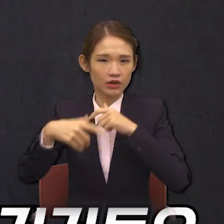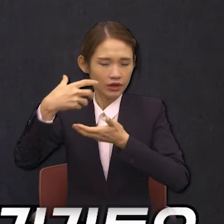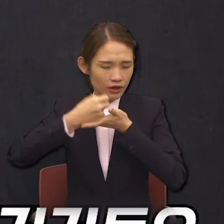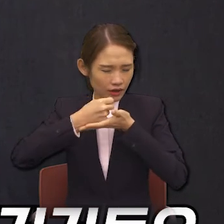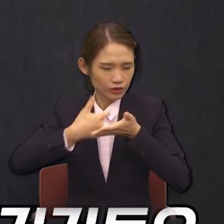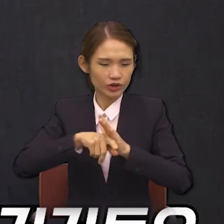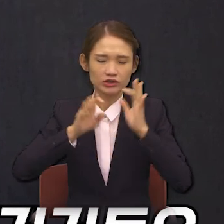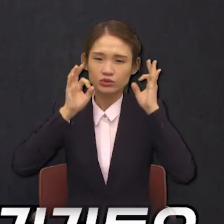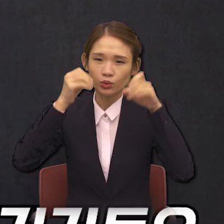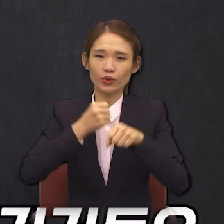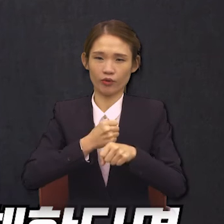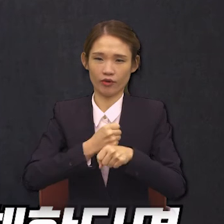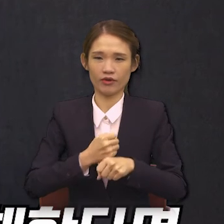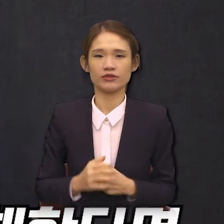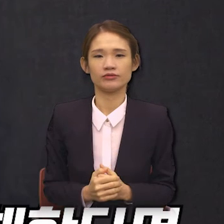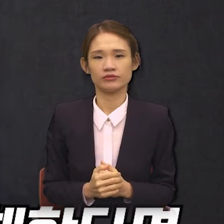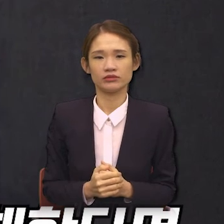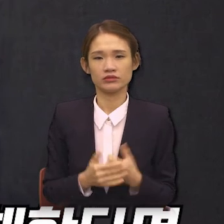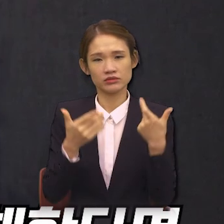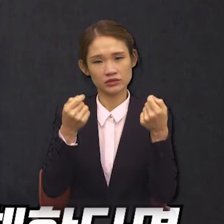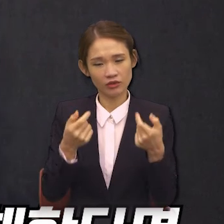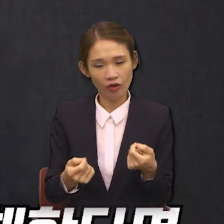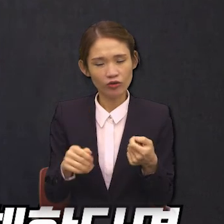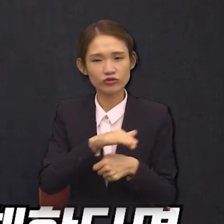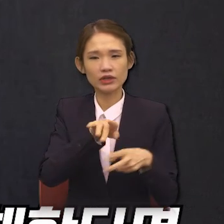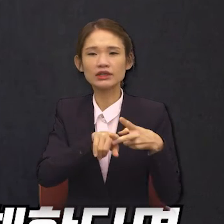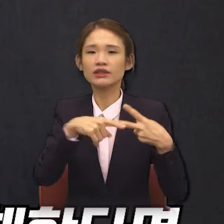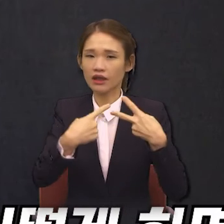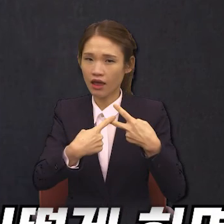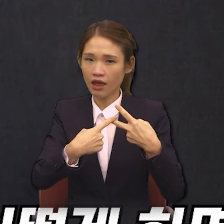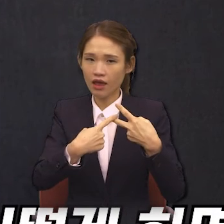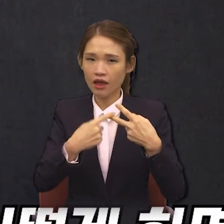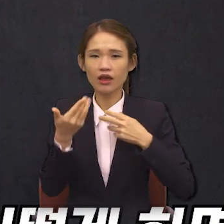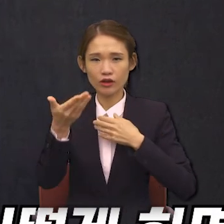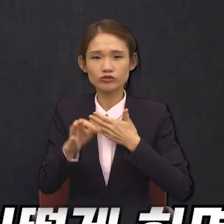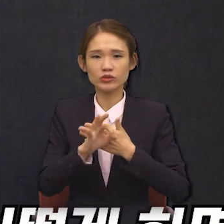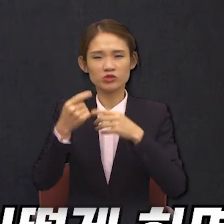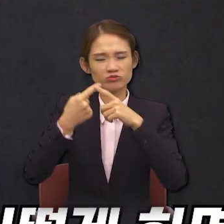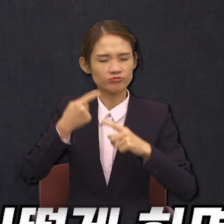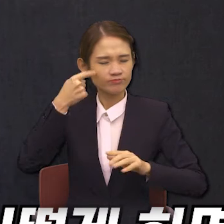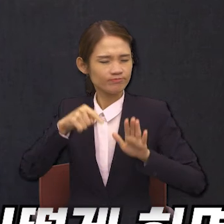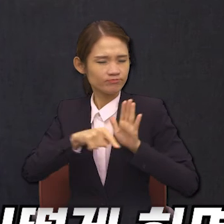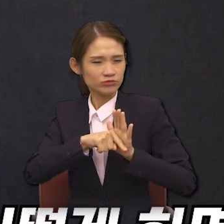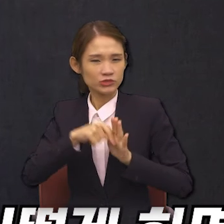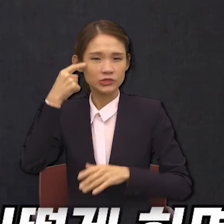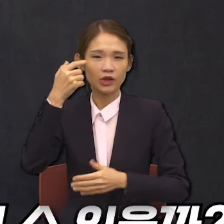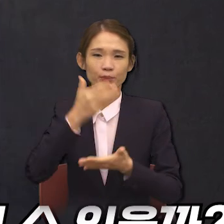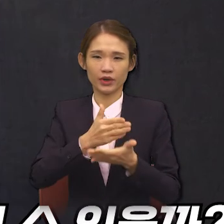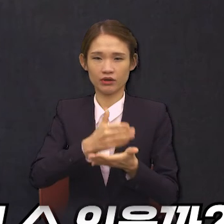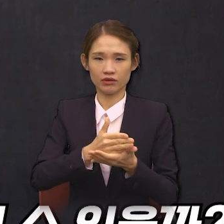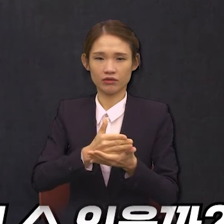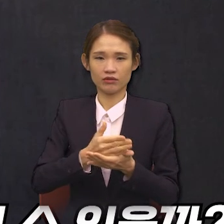갖기 위해서 노력을 하는 거거든요. 근데 이런 점들을 우리가 좀 이해한다면은 이렇게 무조건 부정적으로만 보기보다는 어떻게